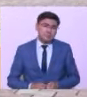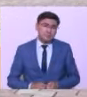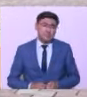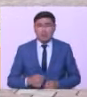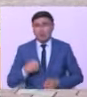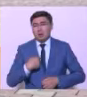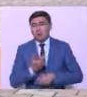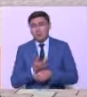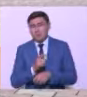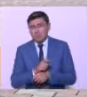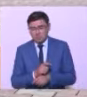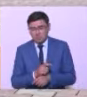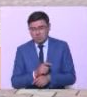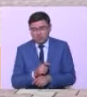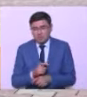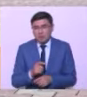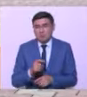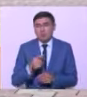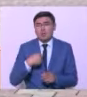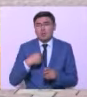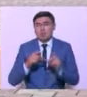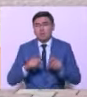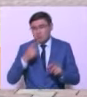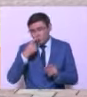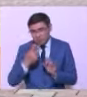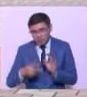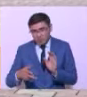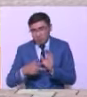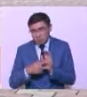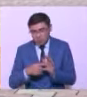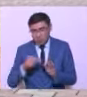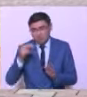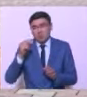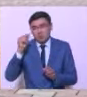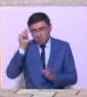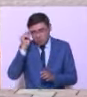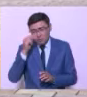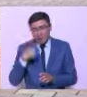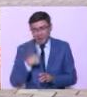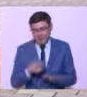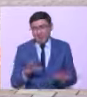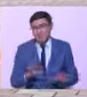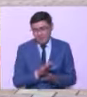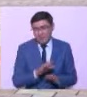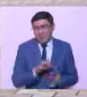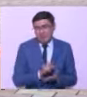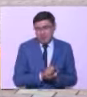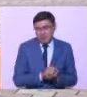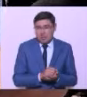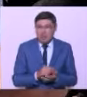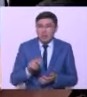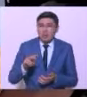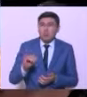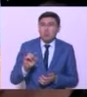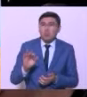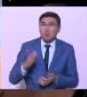Я ученик школы номер 28 имени Байтурсунова, мне 13 лет. С 9 лет занимаюсь пением. На этот конкурс меня привела моя учительница Нургуль. Спасибо ей за